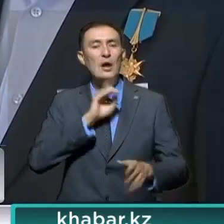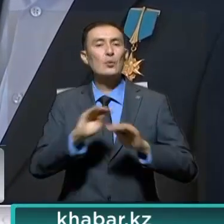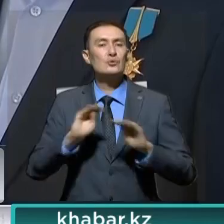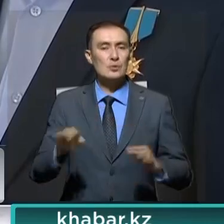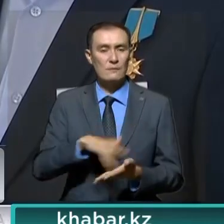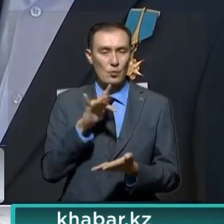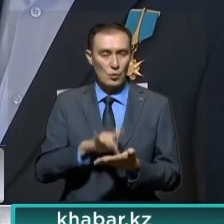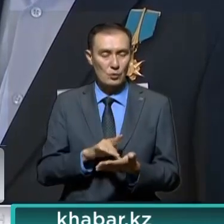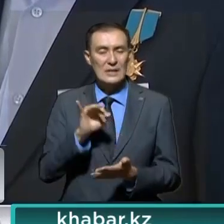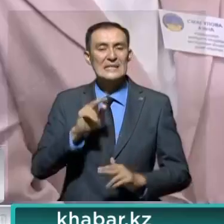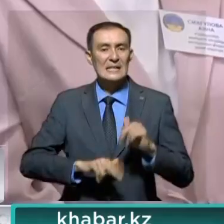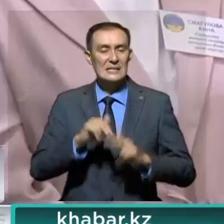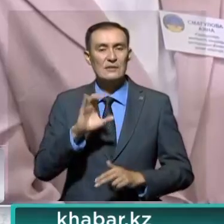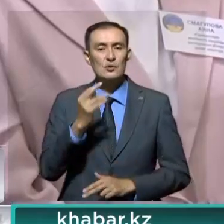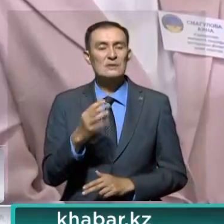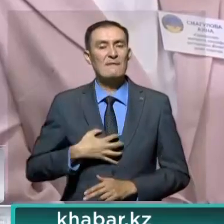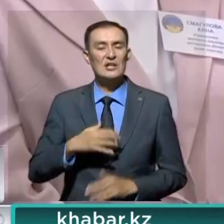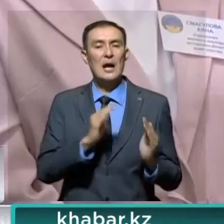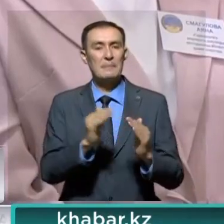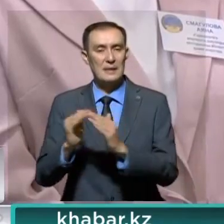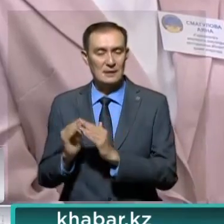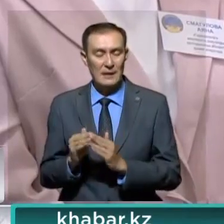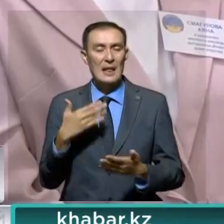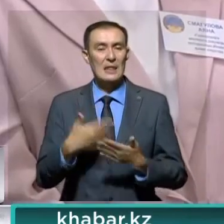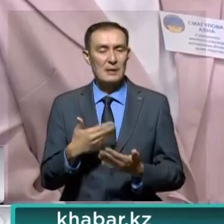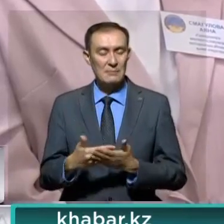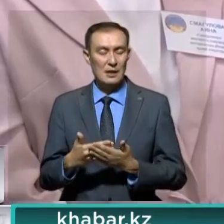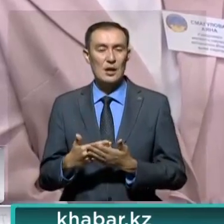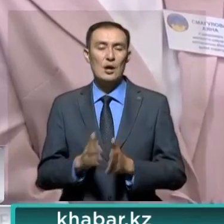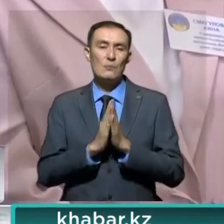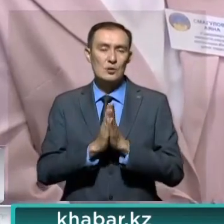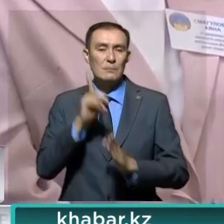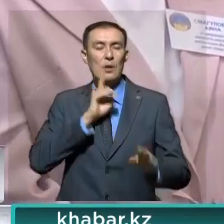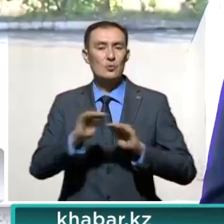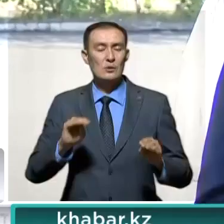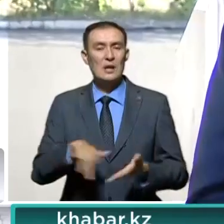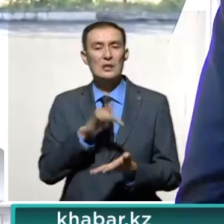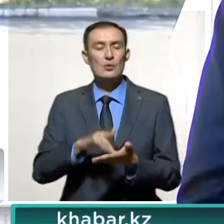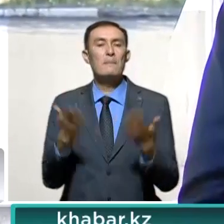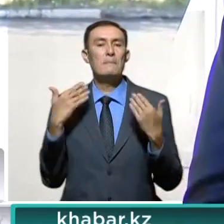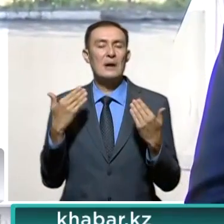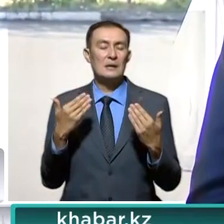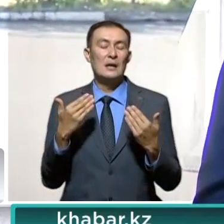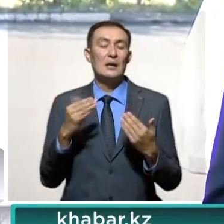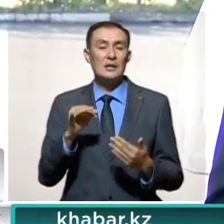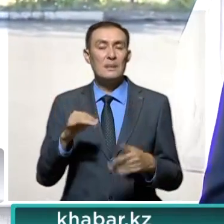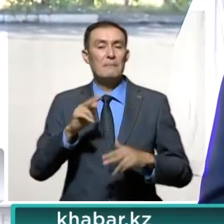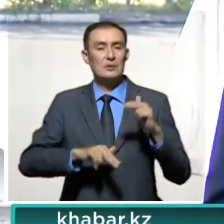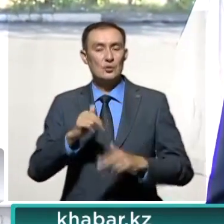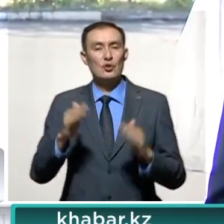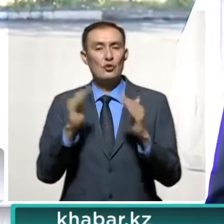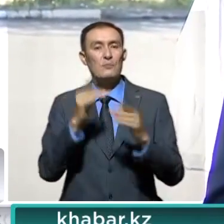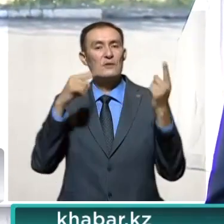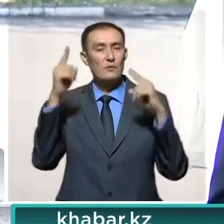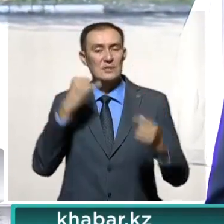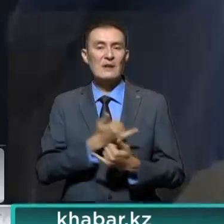благоустройству города и строительству социальных объектов. К примеру, просят благоустроить городской парк «Шахтер» и построить дом